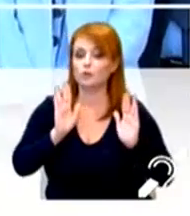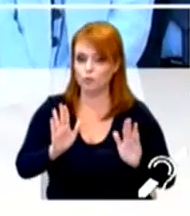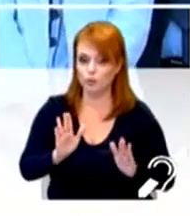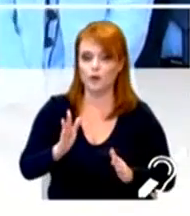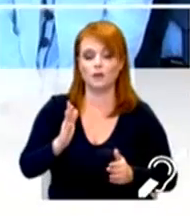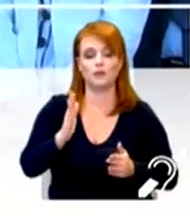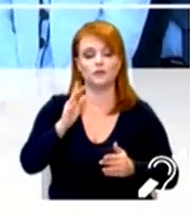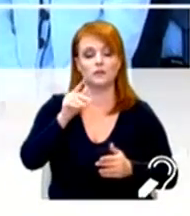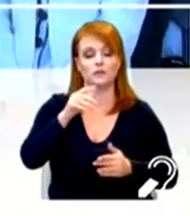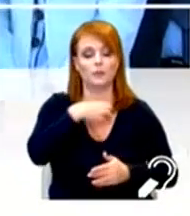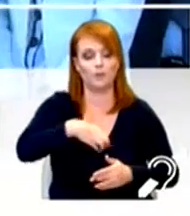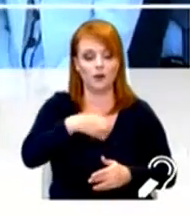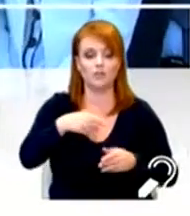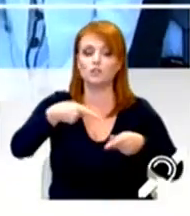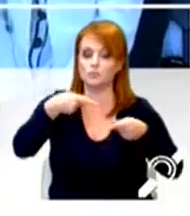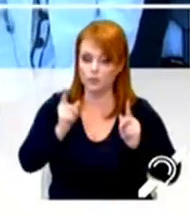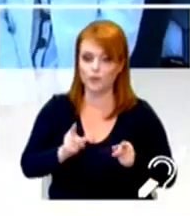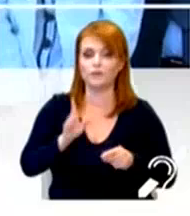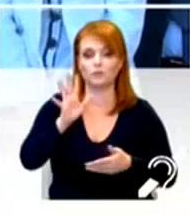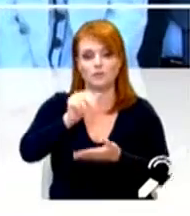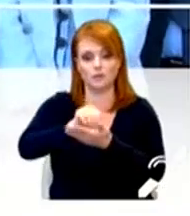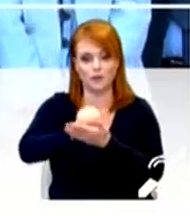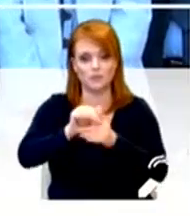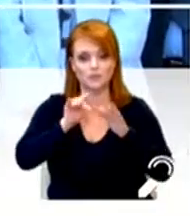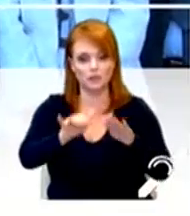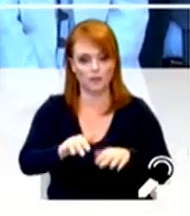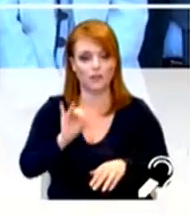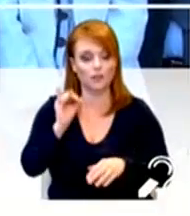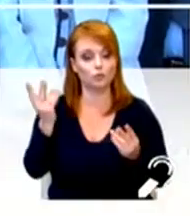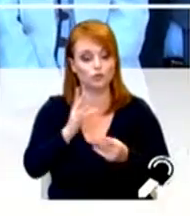un primar implicat cu adevărat pro-european.